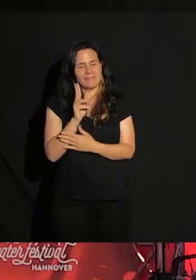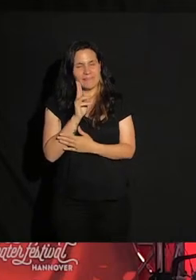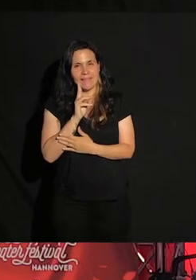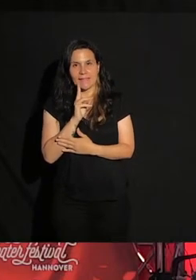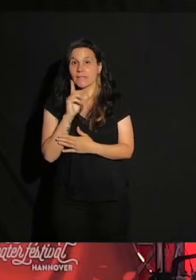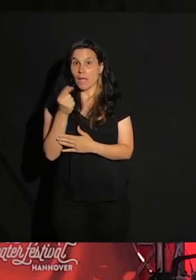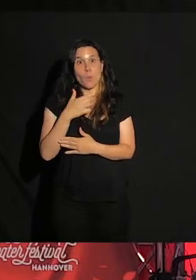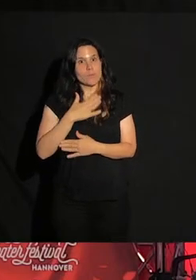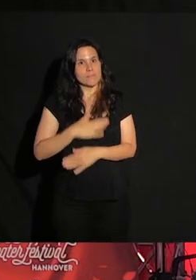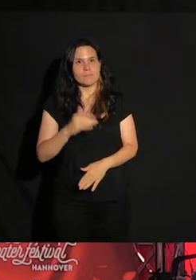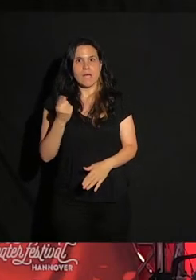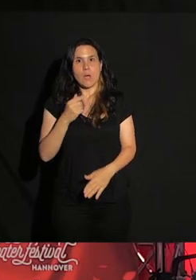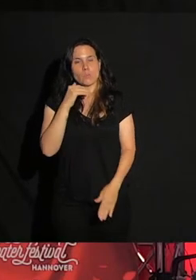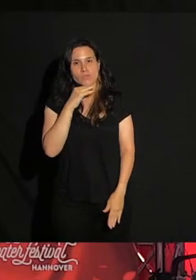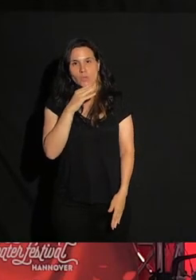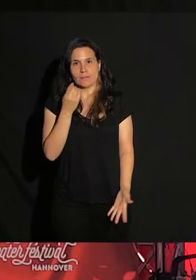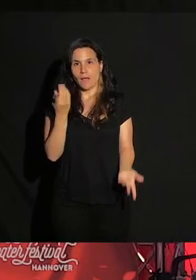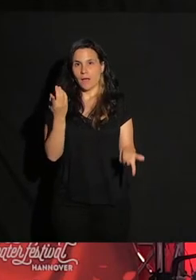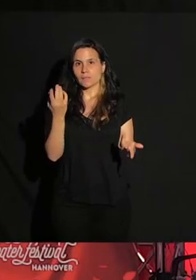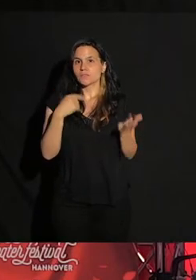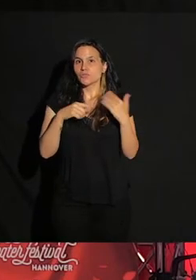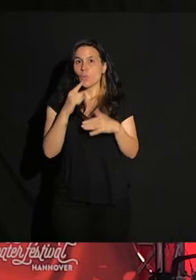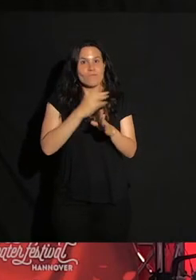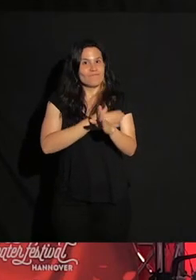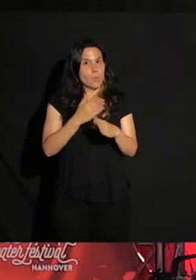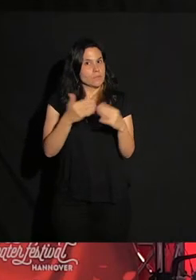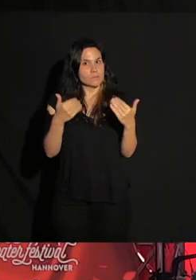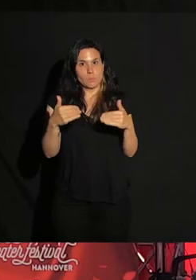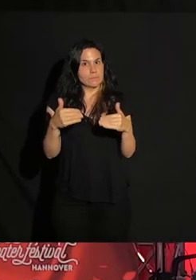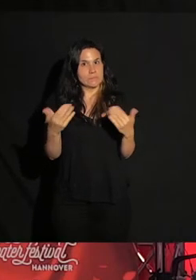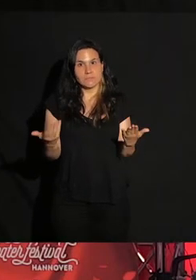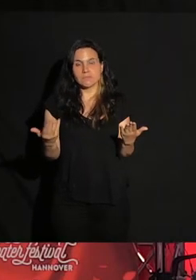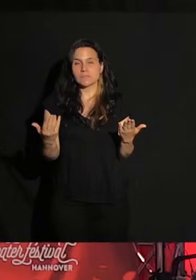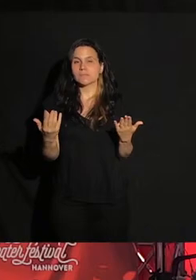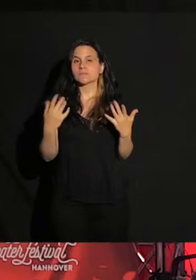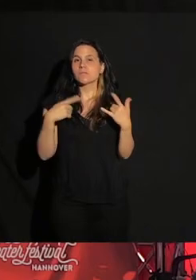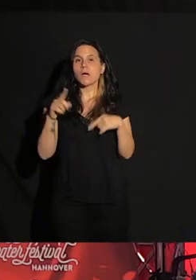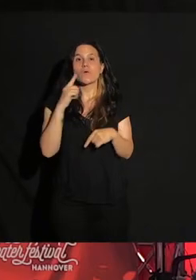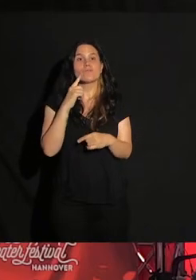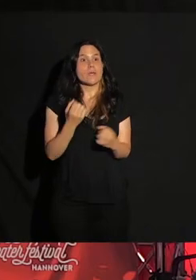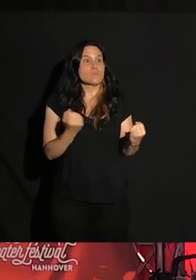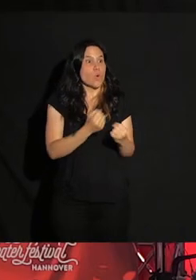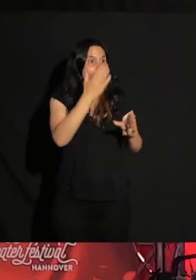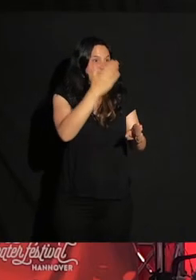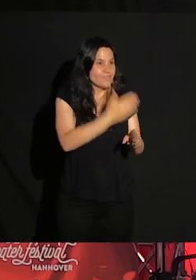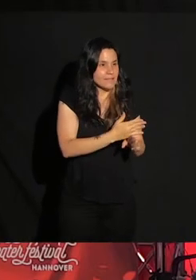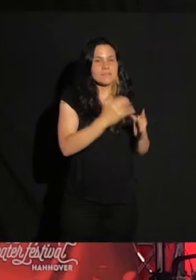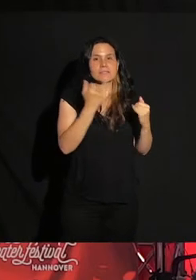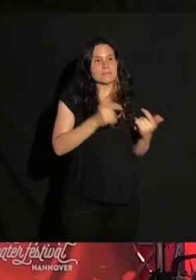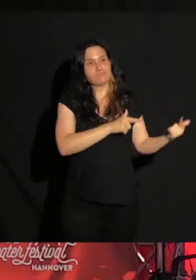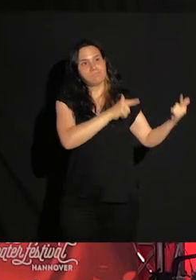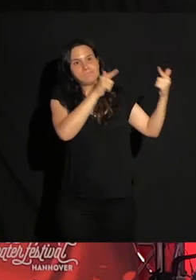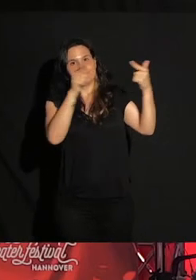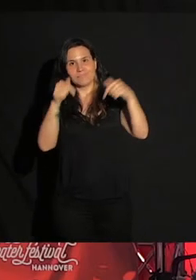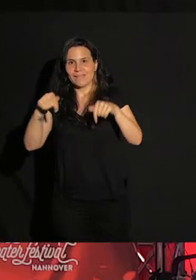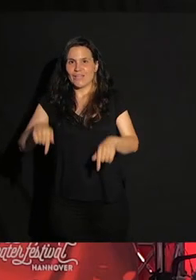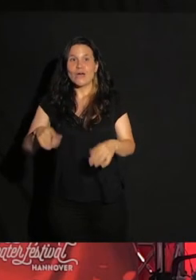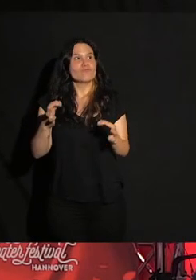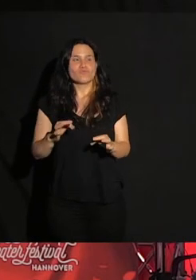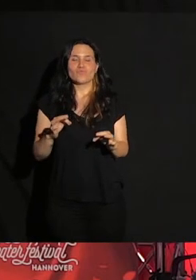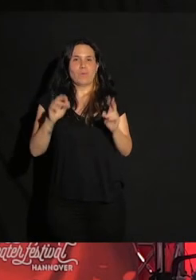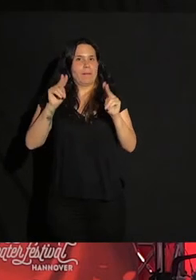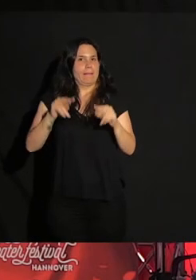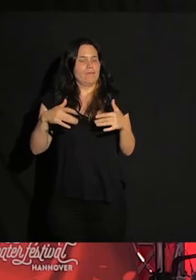Samstag, Sonntag. Wir hatten noch keine Wochenenden. Heute sind wir direkt nach der Probe hier gekommen. Freuen wir uns natürlich. Es ist große Ehre für